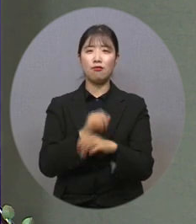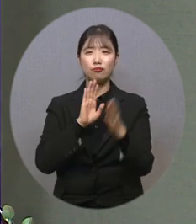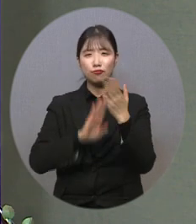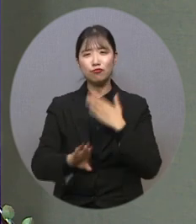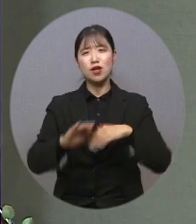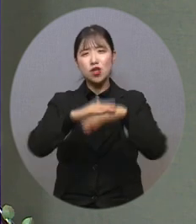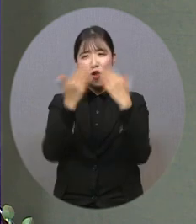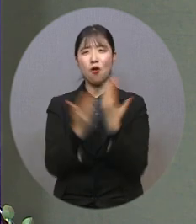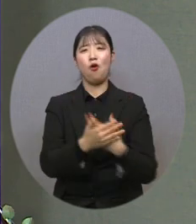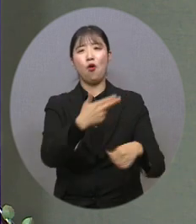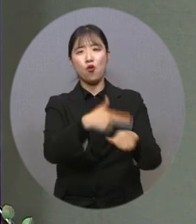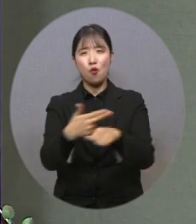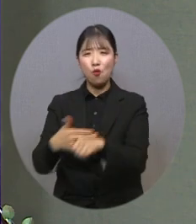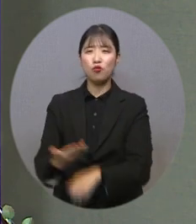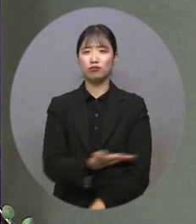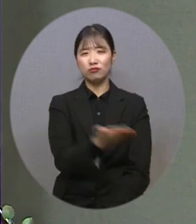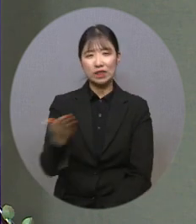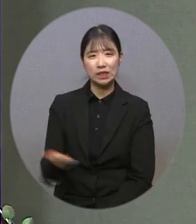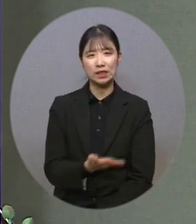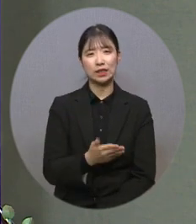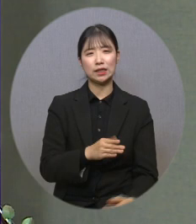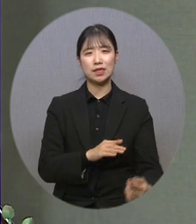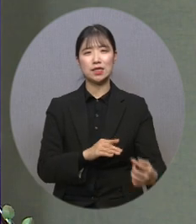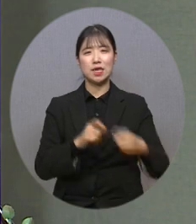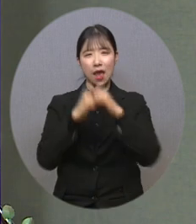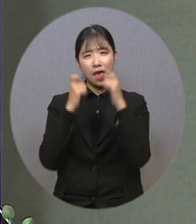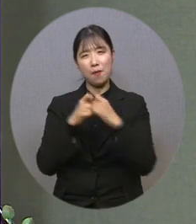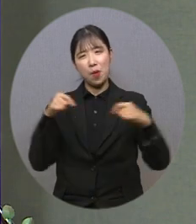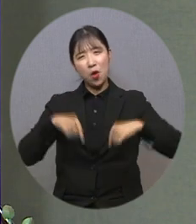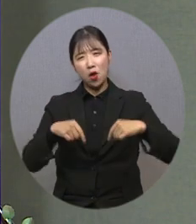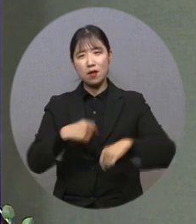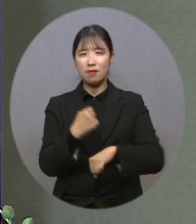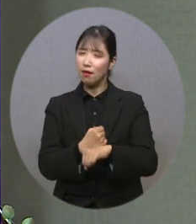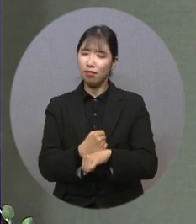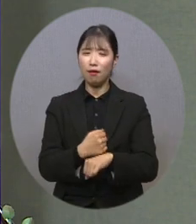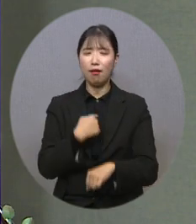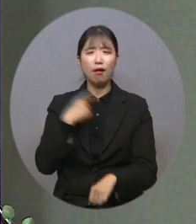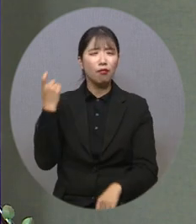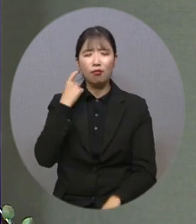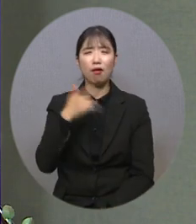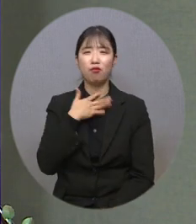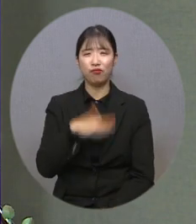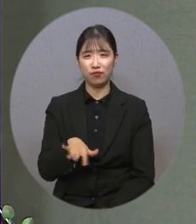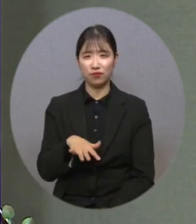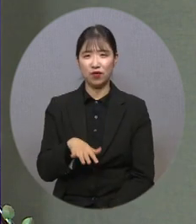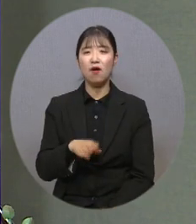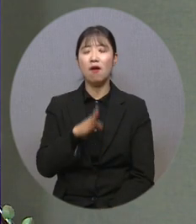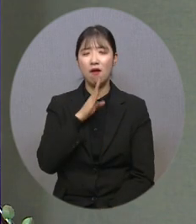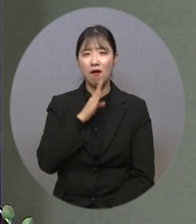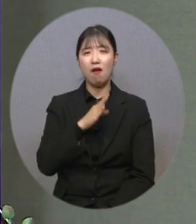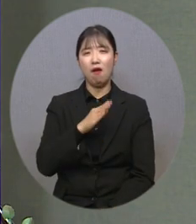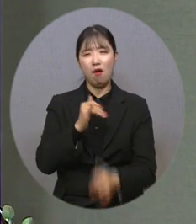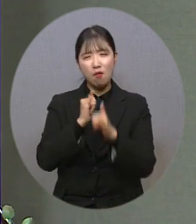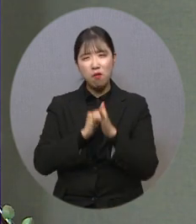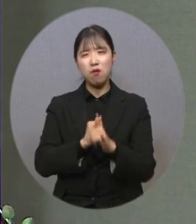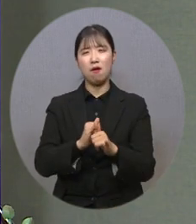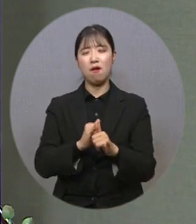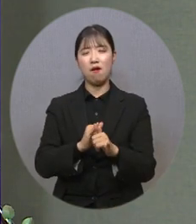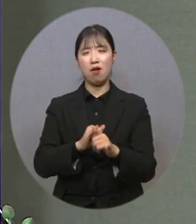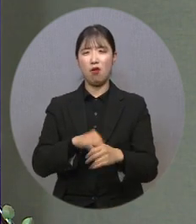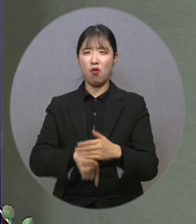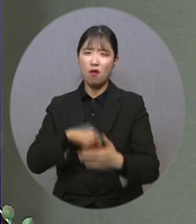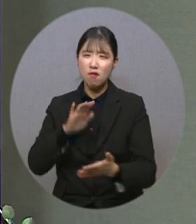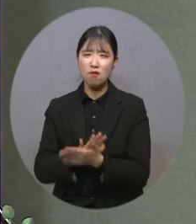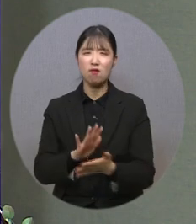그렇게 전 교수들을 개별 면담했다는 얘기는 못 들어봤거든요. 네네. 대단한 열정과